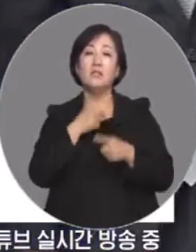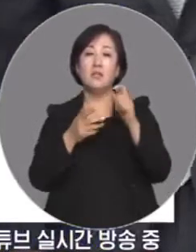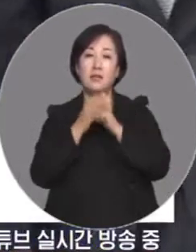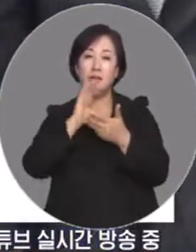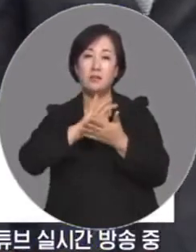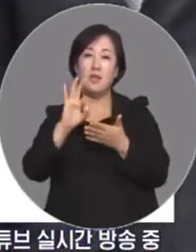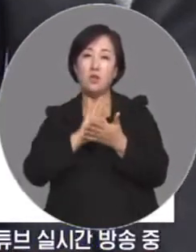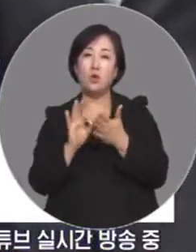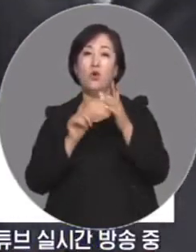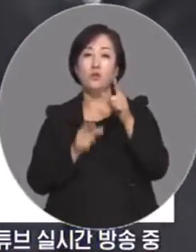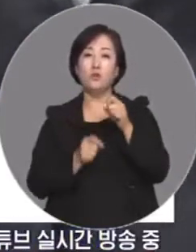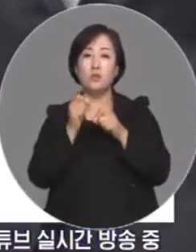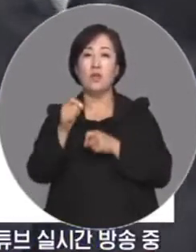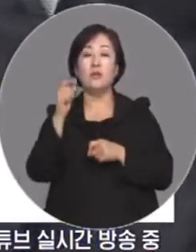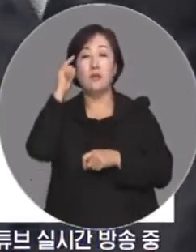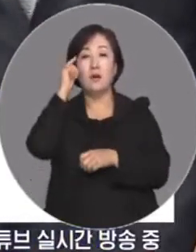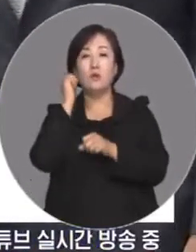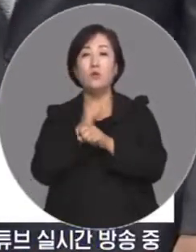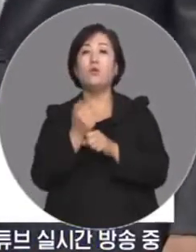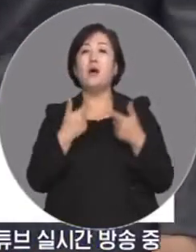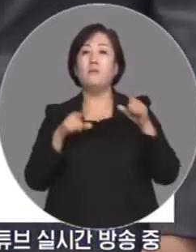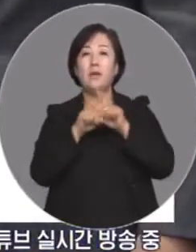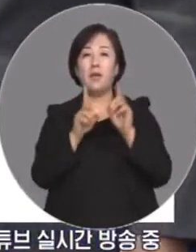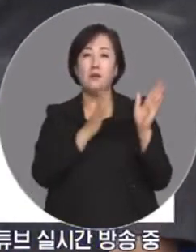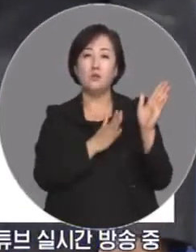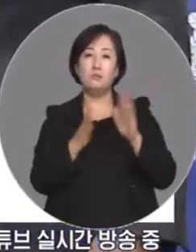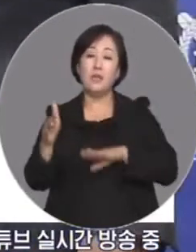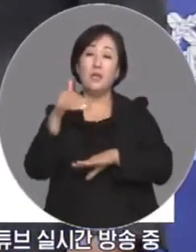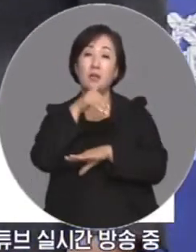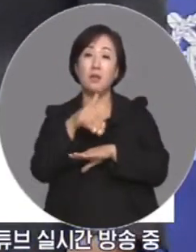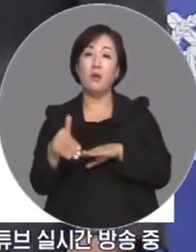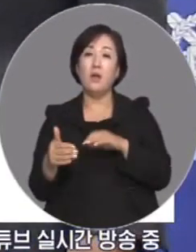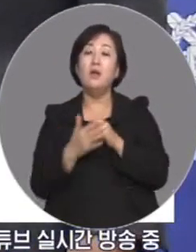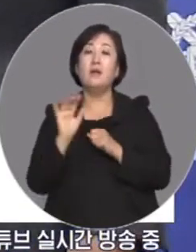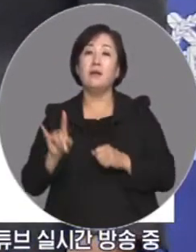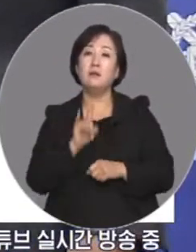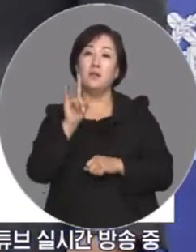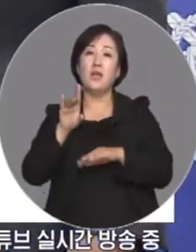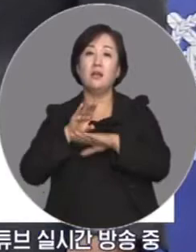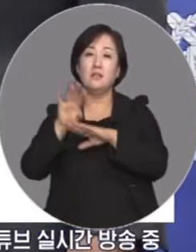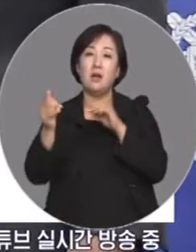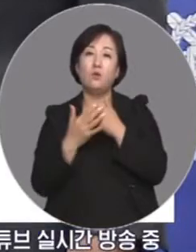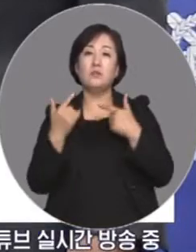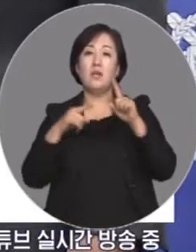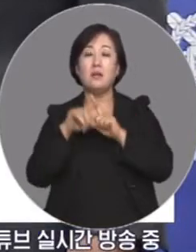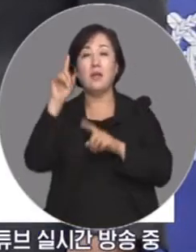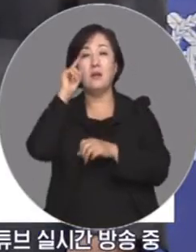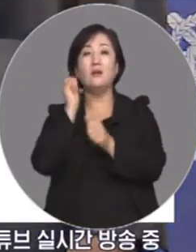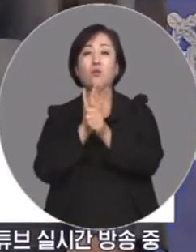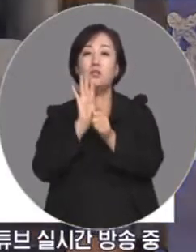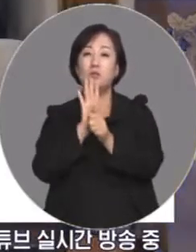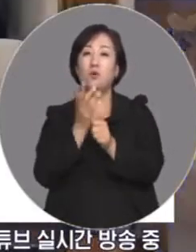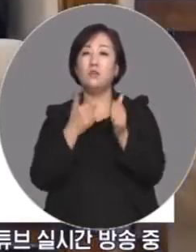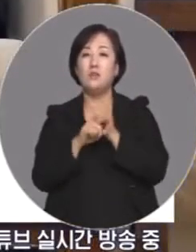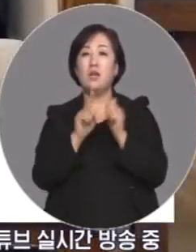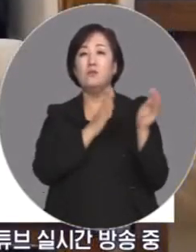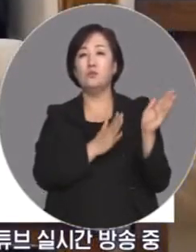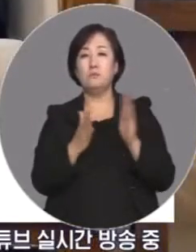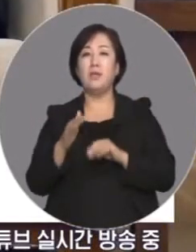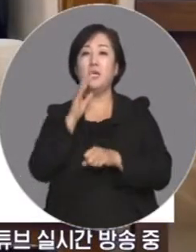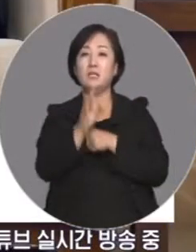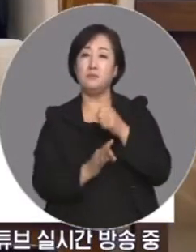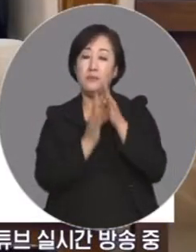중장기 선행연구를 공동 추진하기로 했습니다 현대차그룹은 공동 연구를 지원하기 위해 앞으로